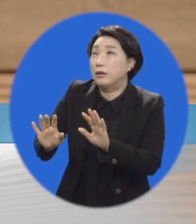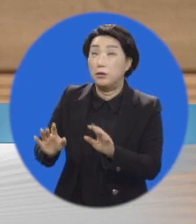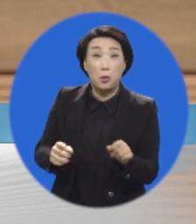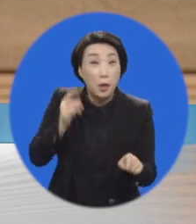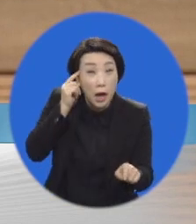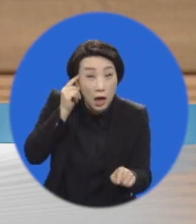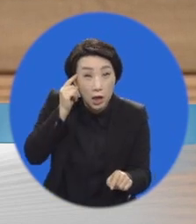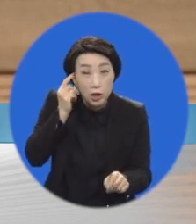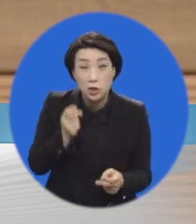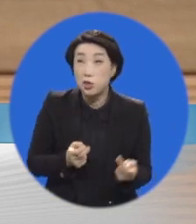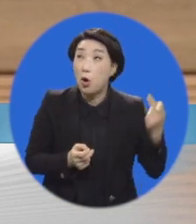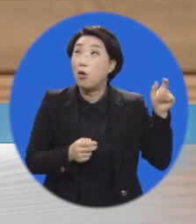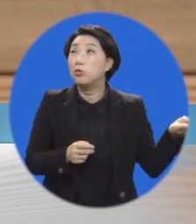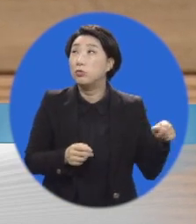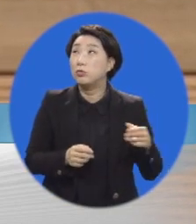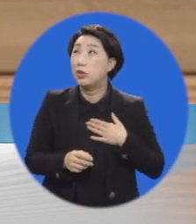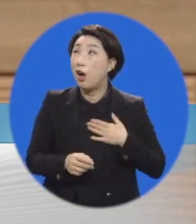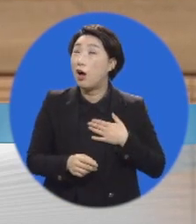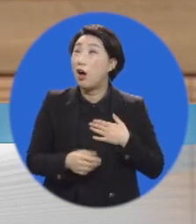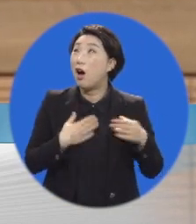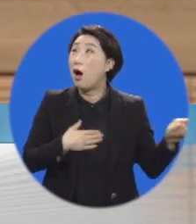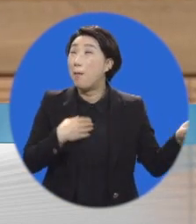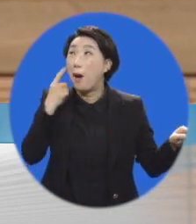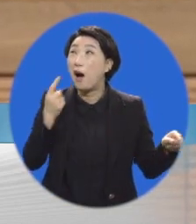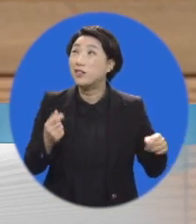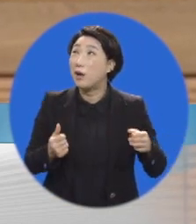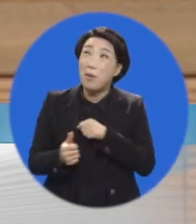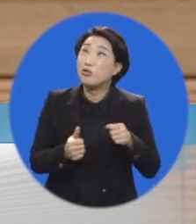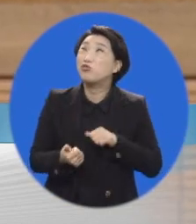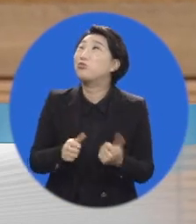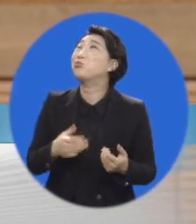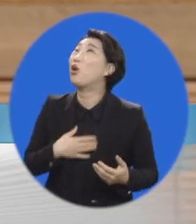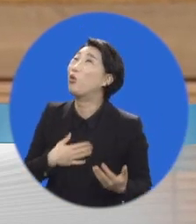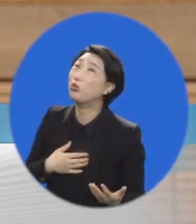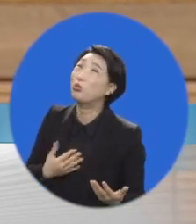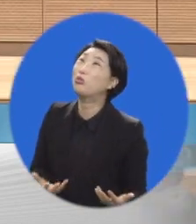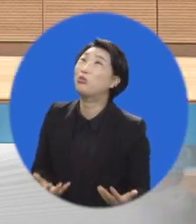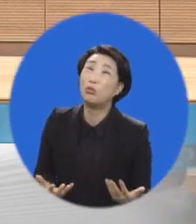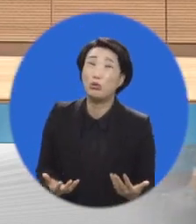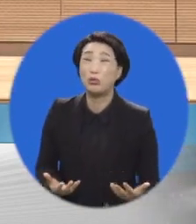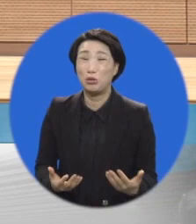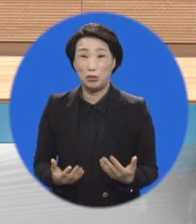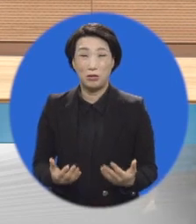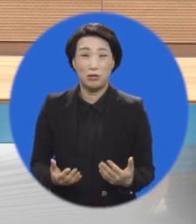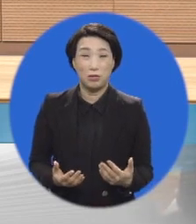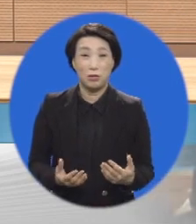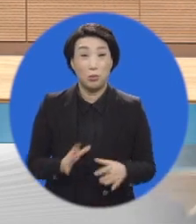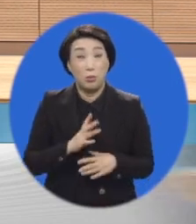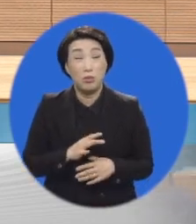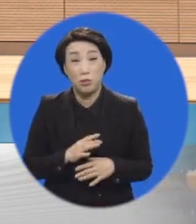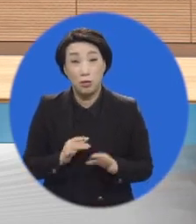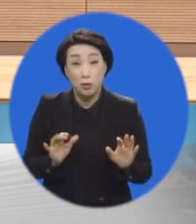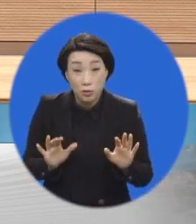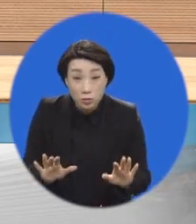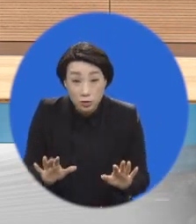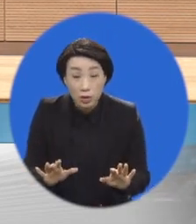왜 형한테는 맞아주고 맞아죽지 창해질 죽지 맞아죽지